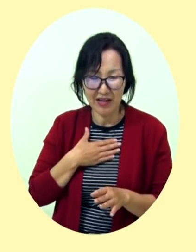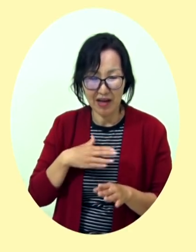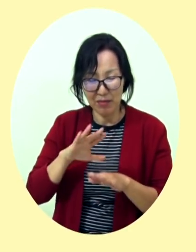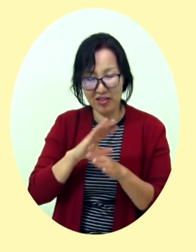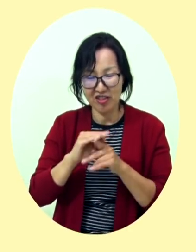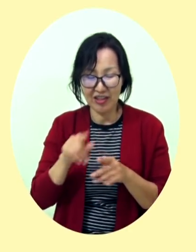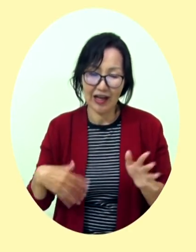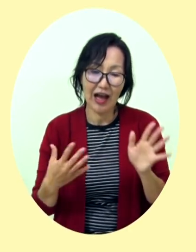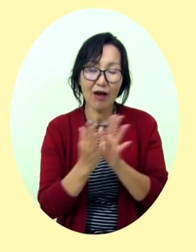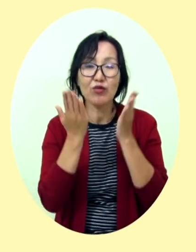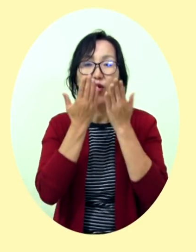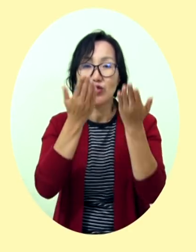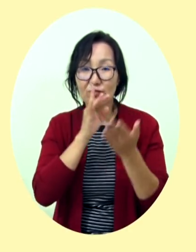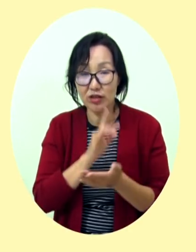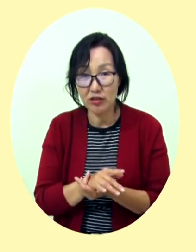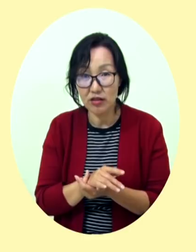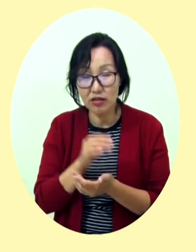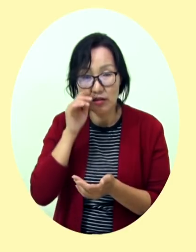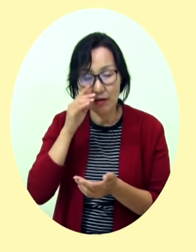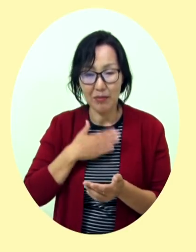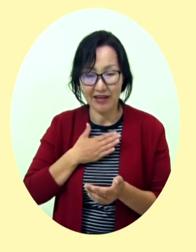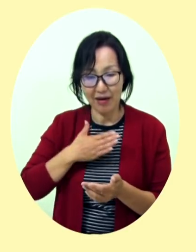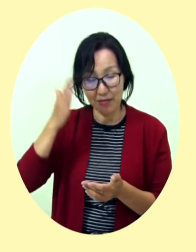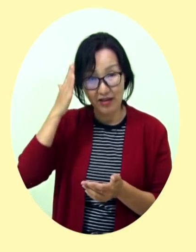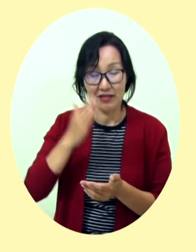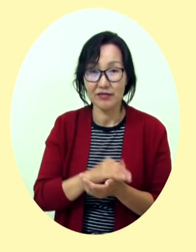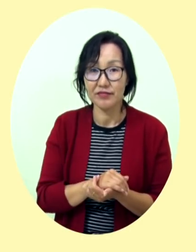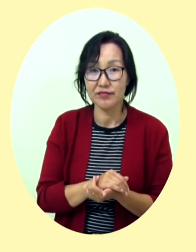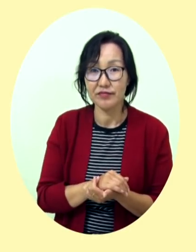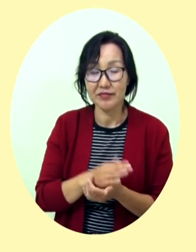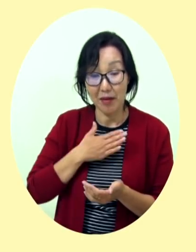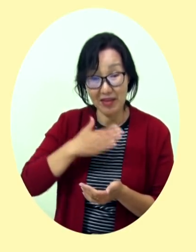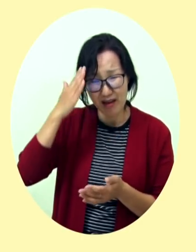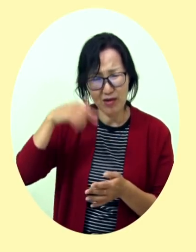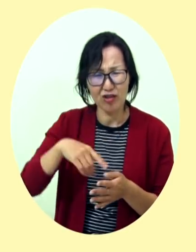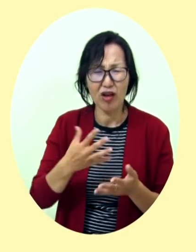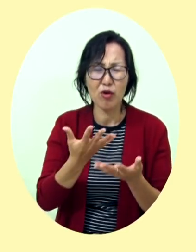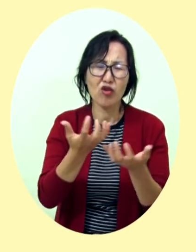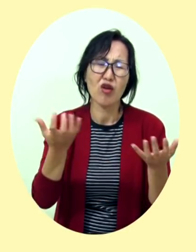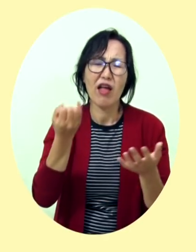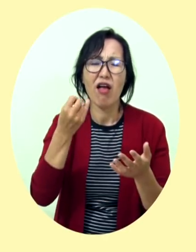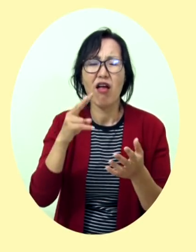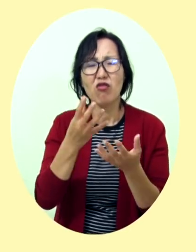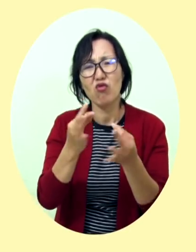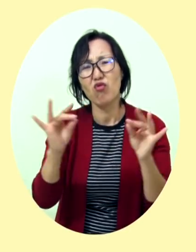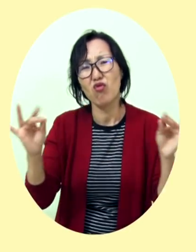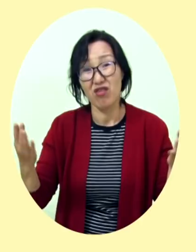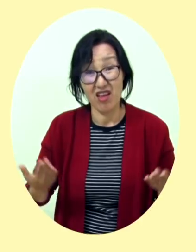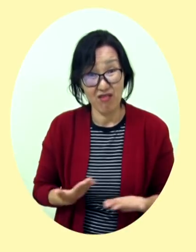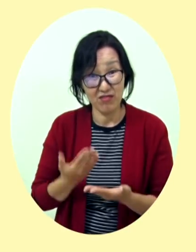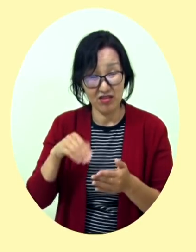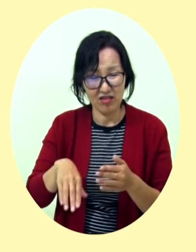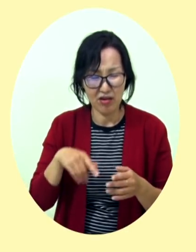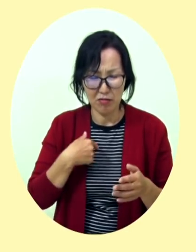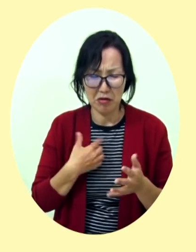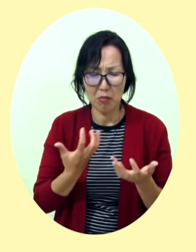гэсэн бяцхан ихийг хамтдаа уншицгаая. Манай байр. Манай байранд маш олон айлууд амьдардаг.